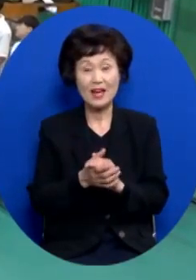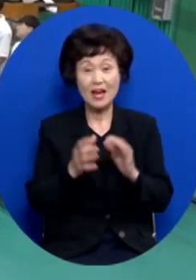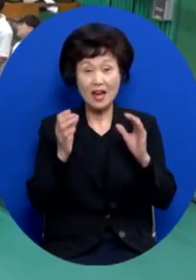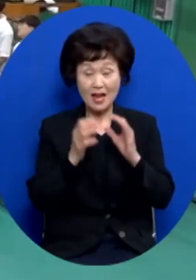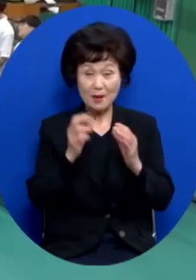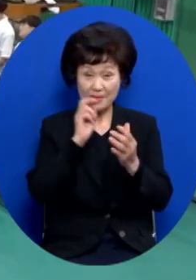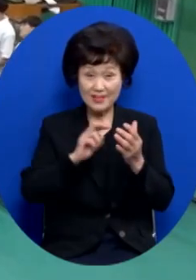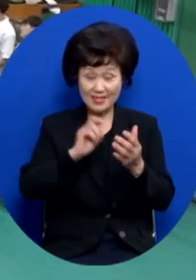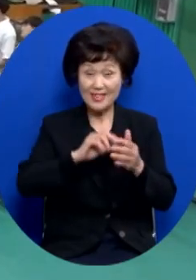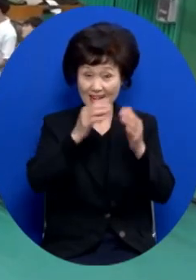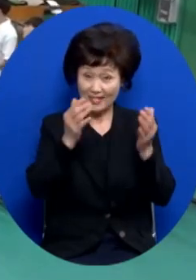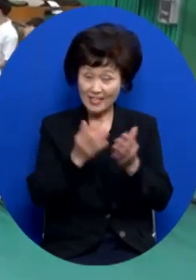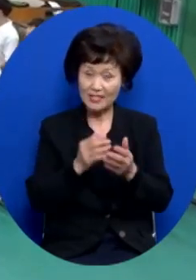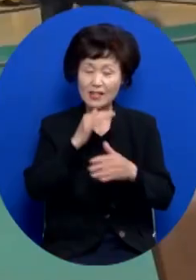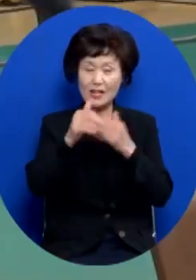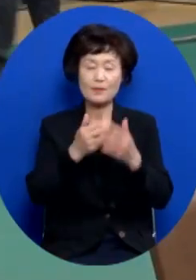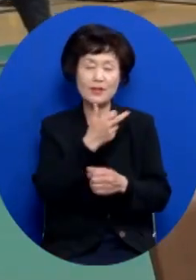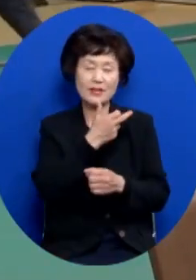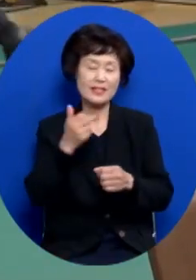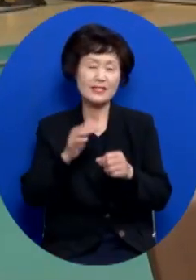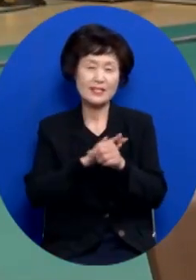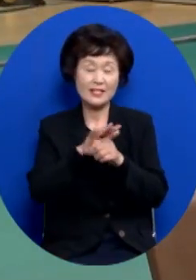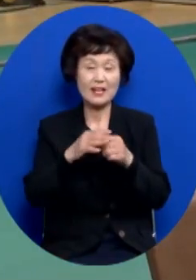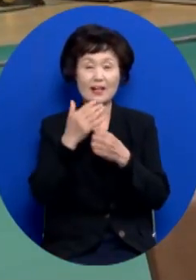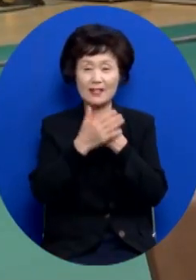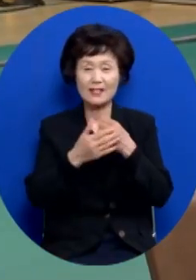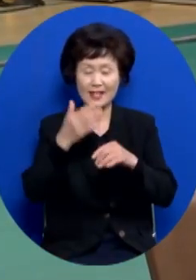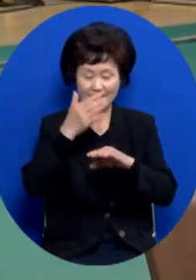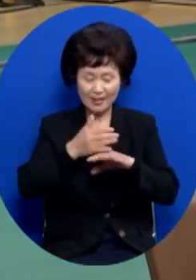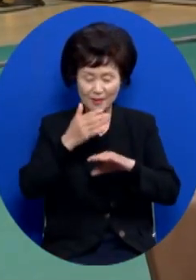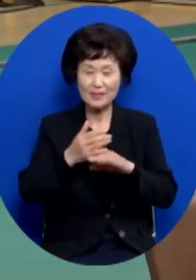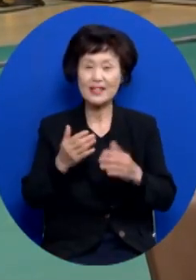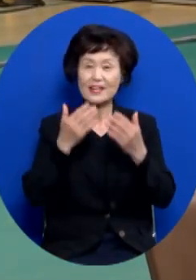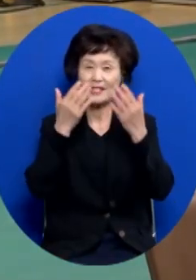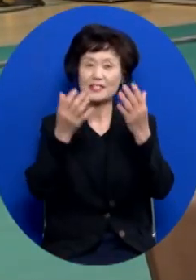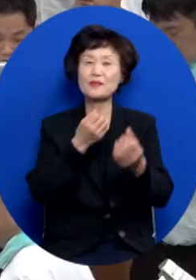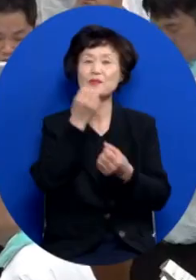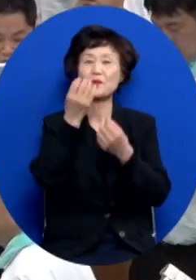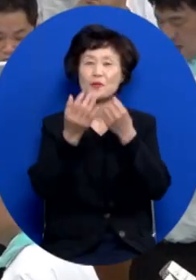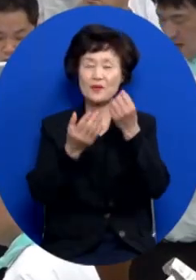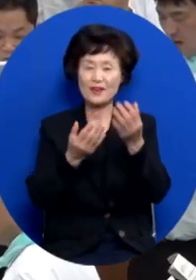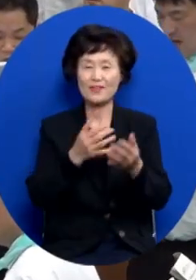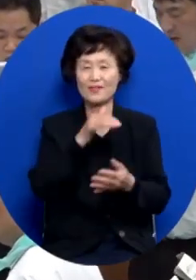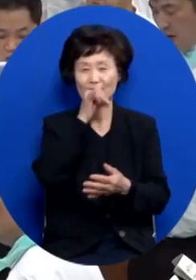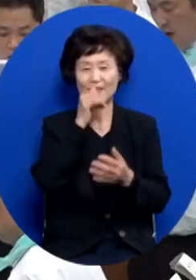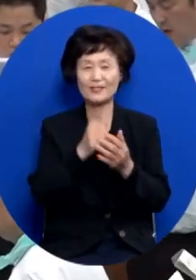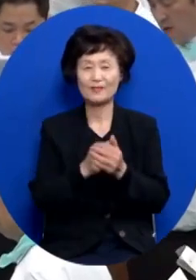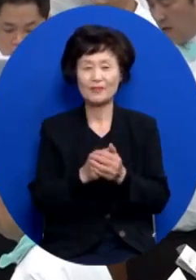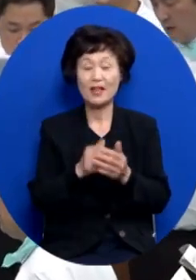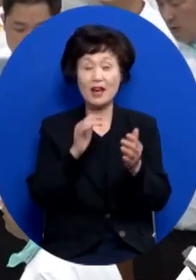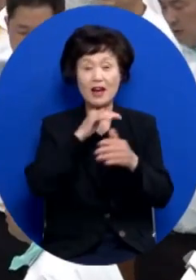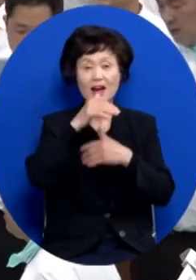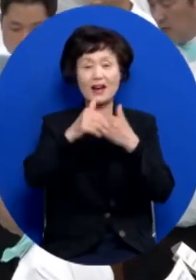합창단은 하나님의 크신 사랑과 은혜에 감사함을 고백합니다.